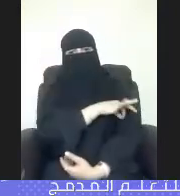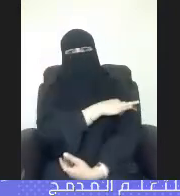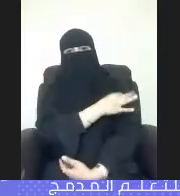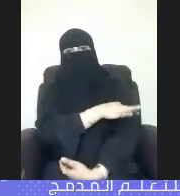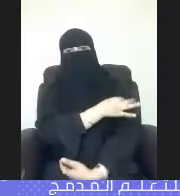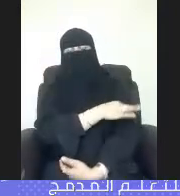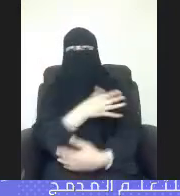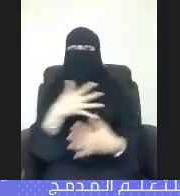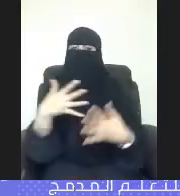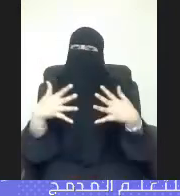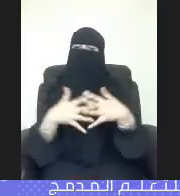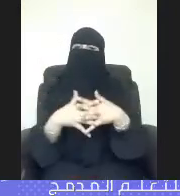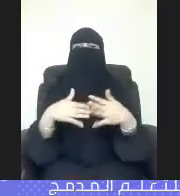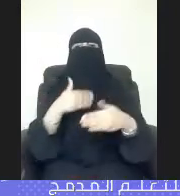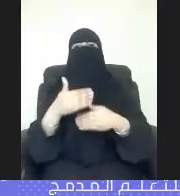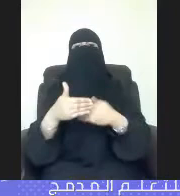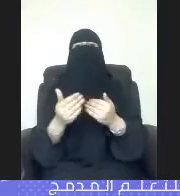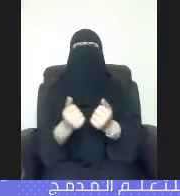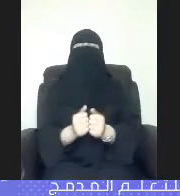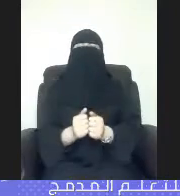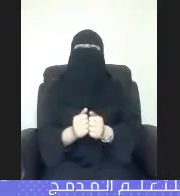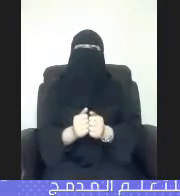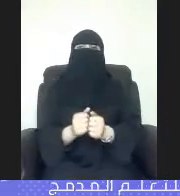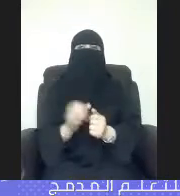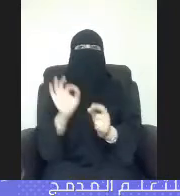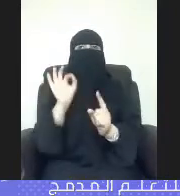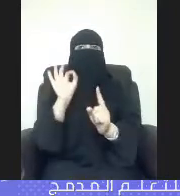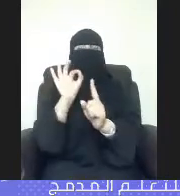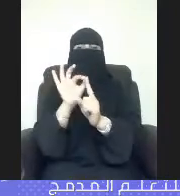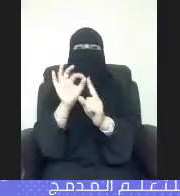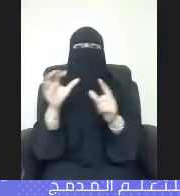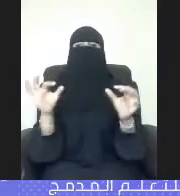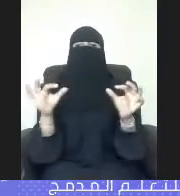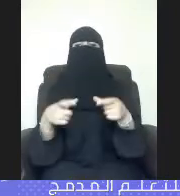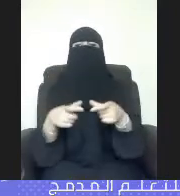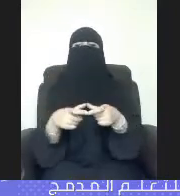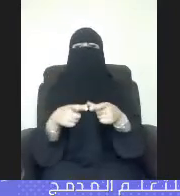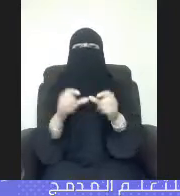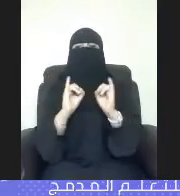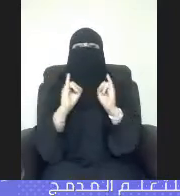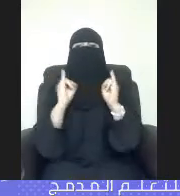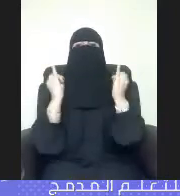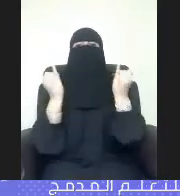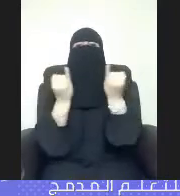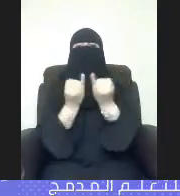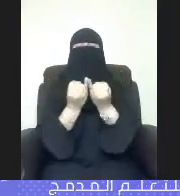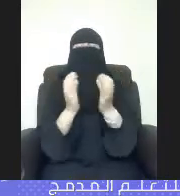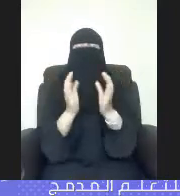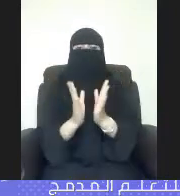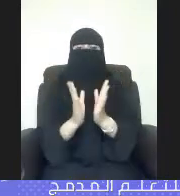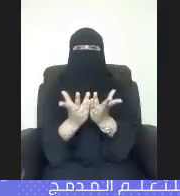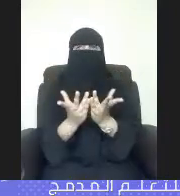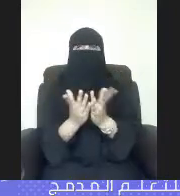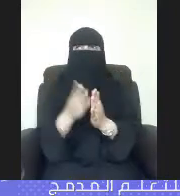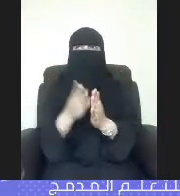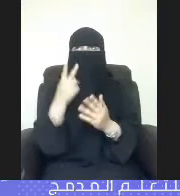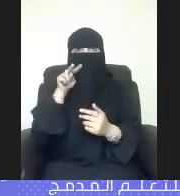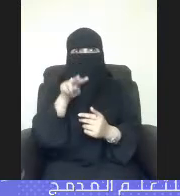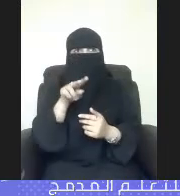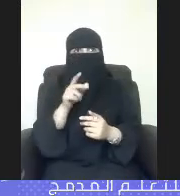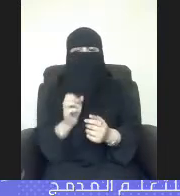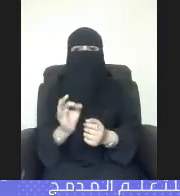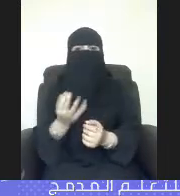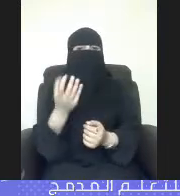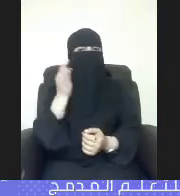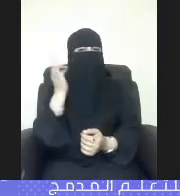بينهم. كما يهدف أيضاً هذا الملتقى إلى مناقشة أحدث الابتكارات والاتجاهات والاهتمامات في